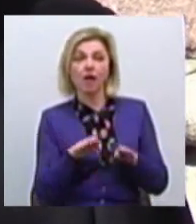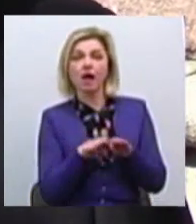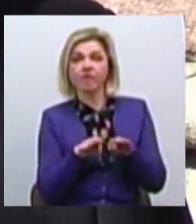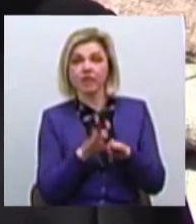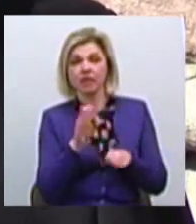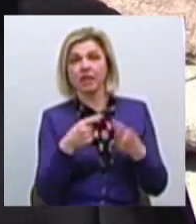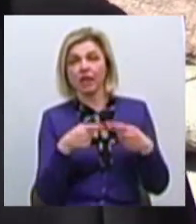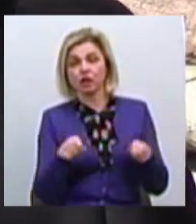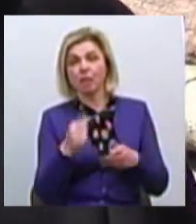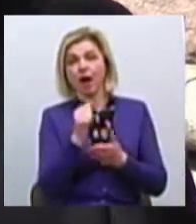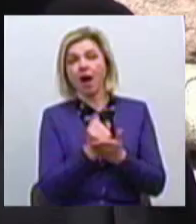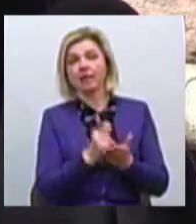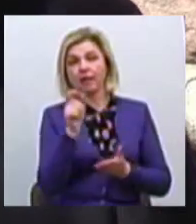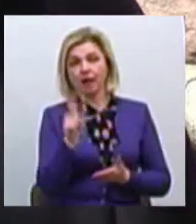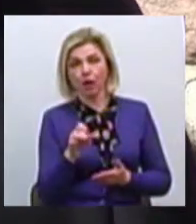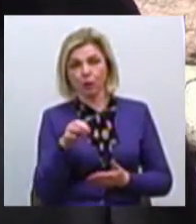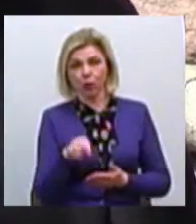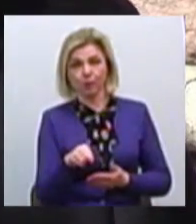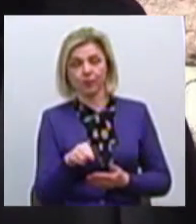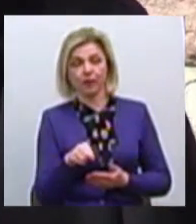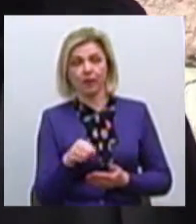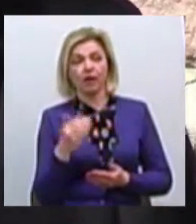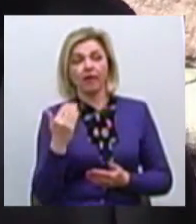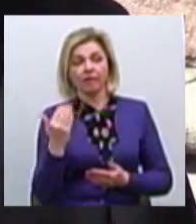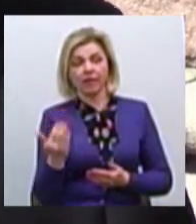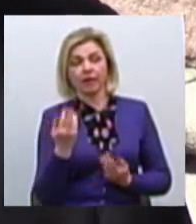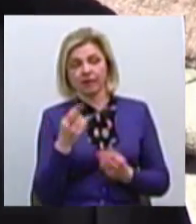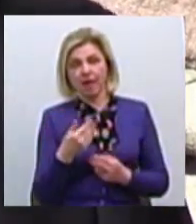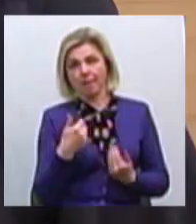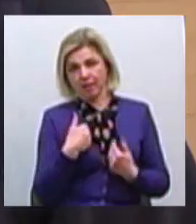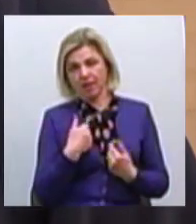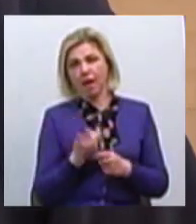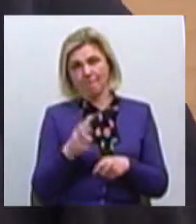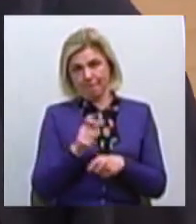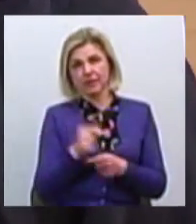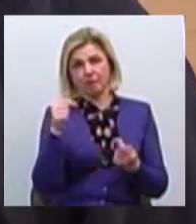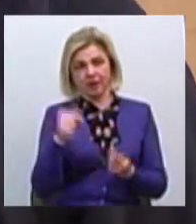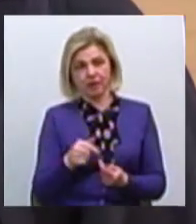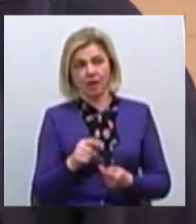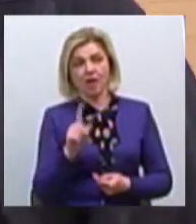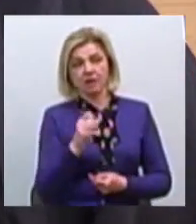іншим кандидатом він для мене більш прийнятний. За Порошенка.